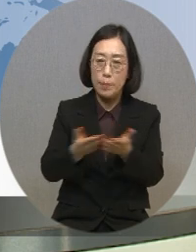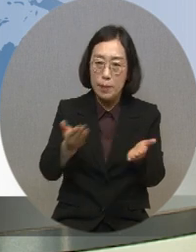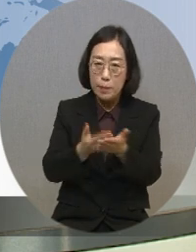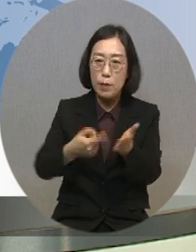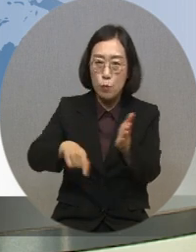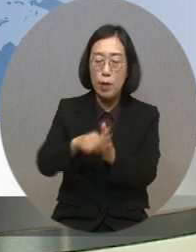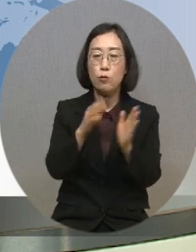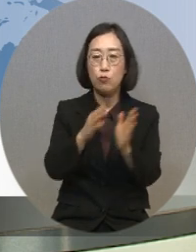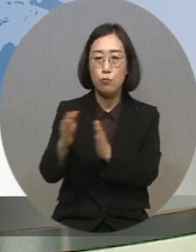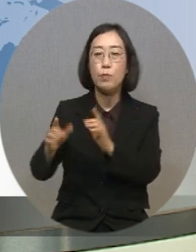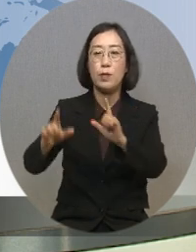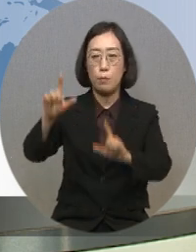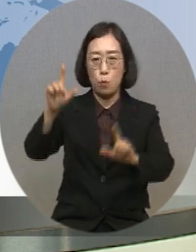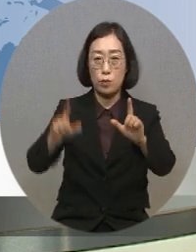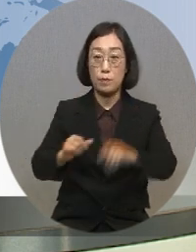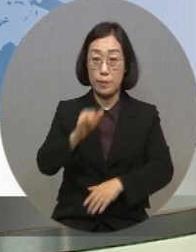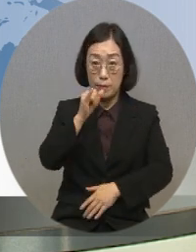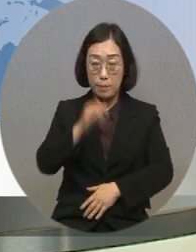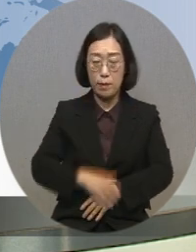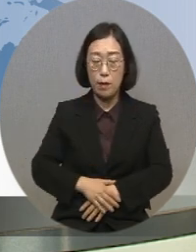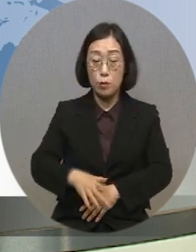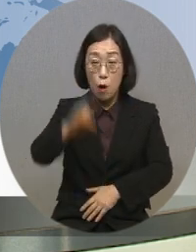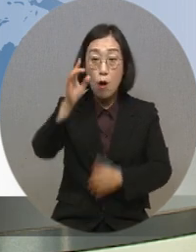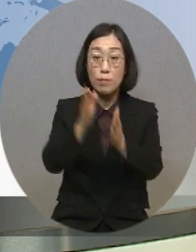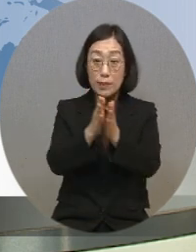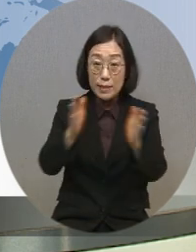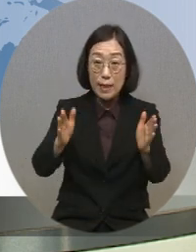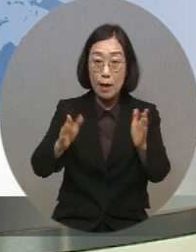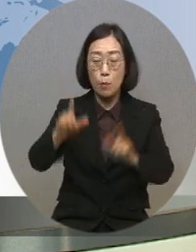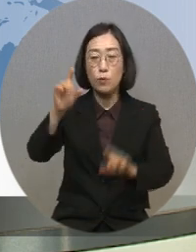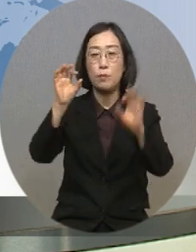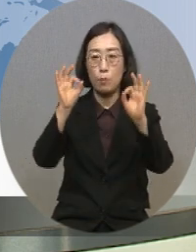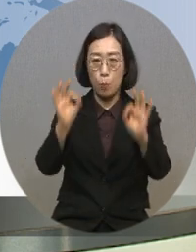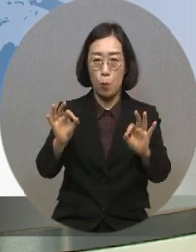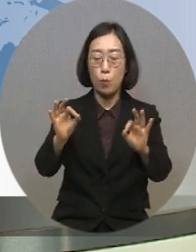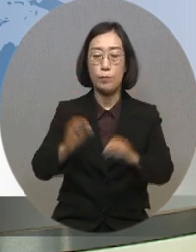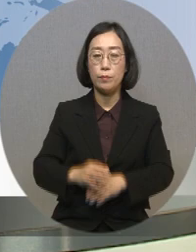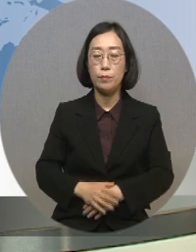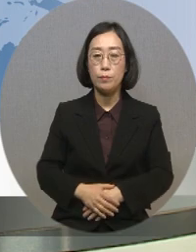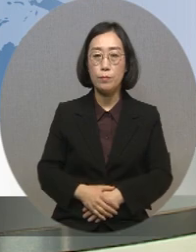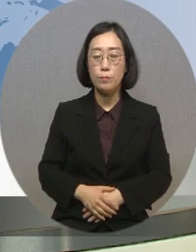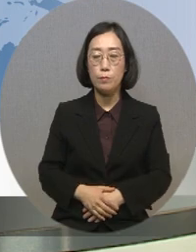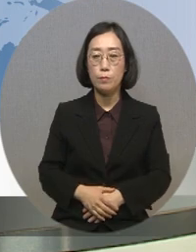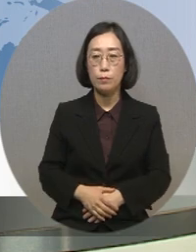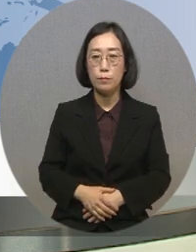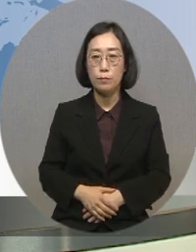준비하고 있다고 합니다. 그 활동의 첫 시작을 정운선 기자가 소개합니다.